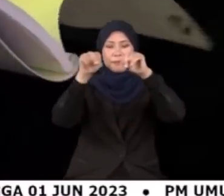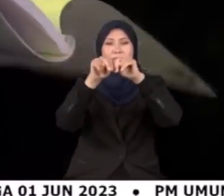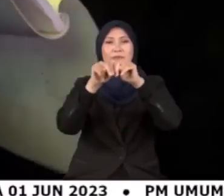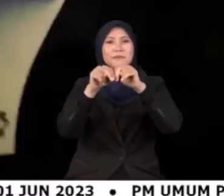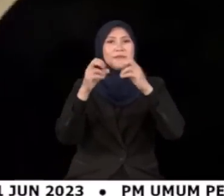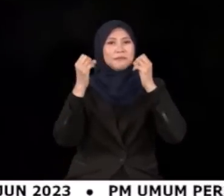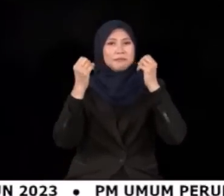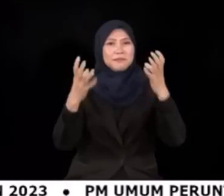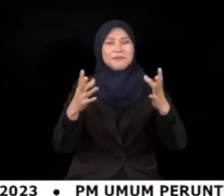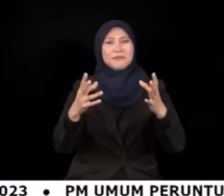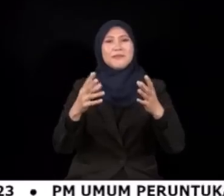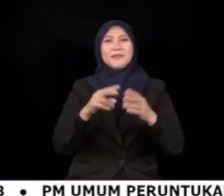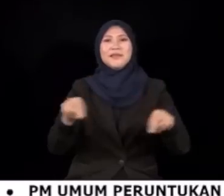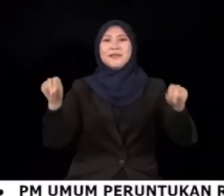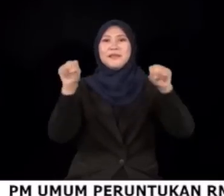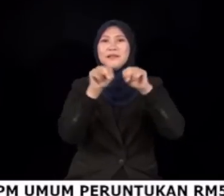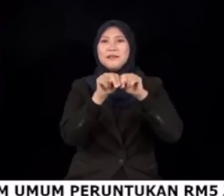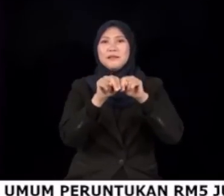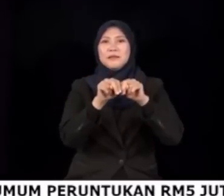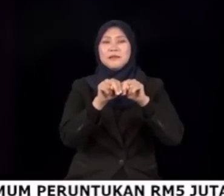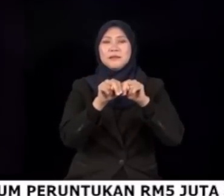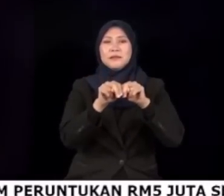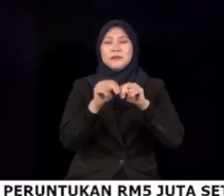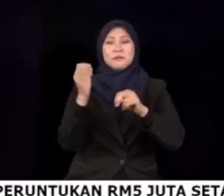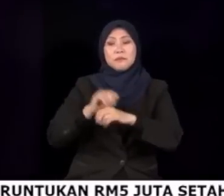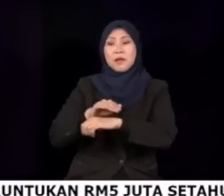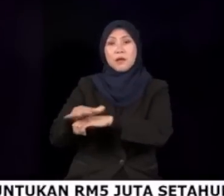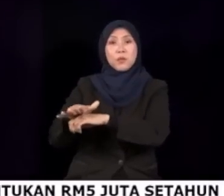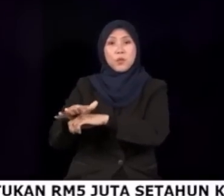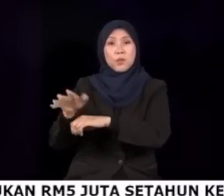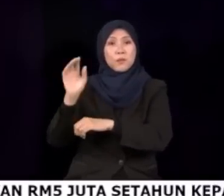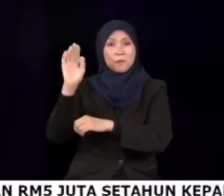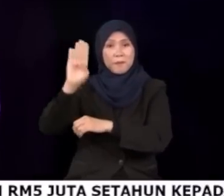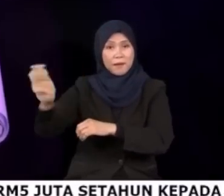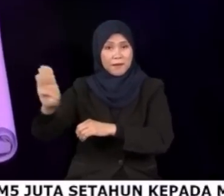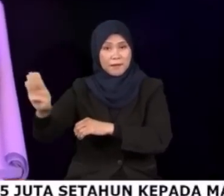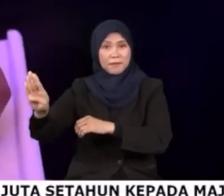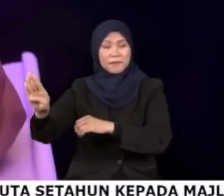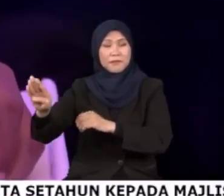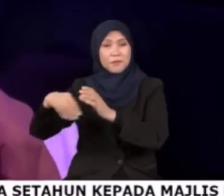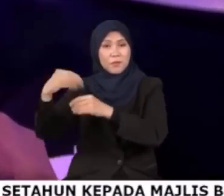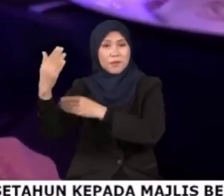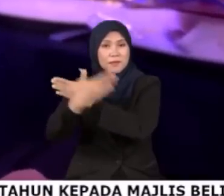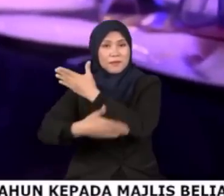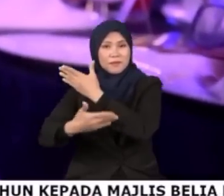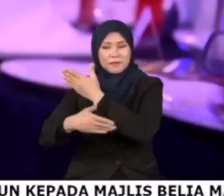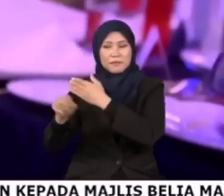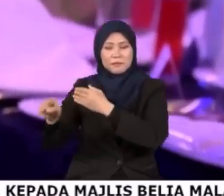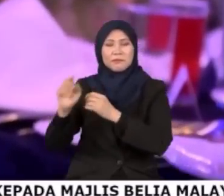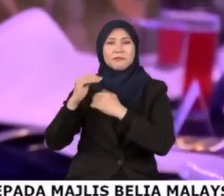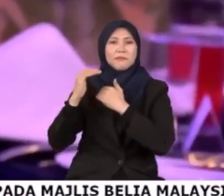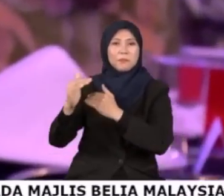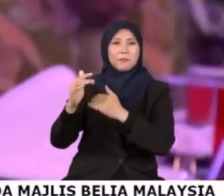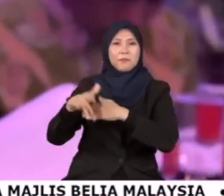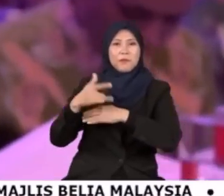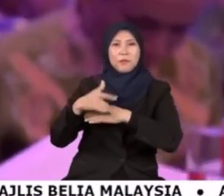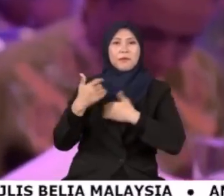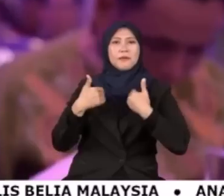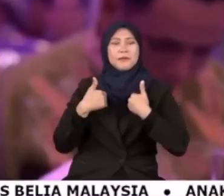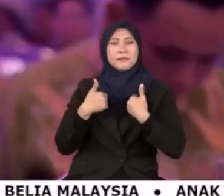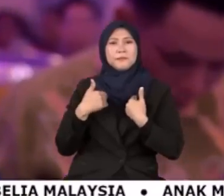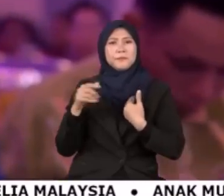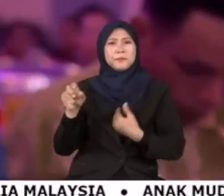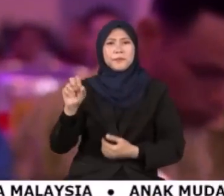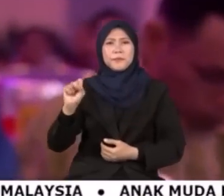nilai yang diterapkan oleh pengaruh barat semuanya dan pada tahap awal dari